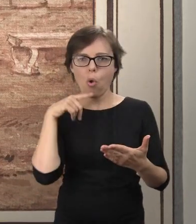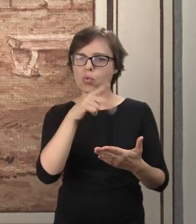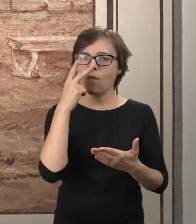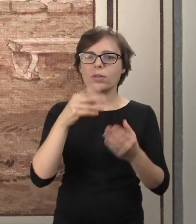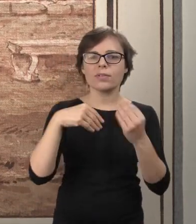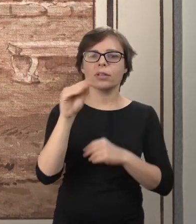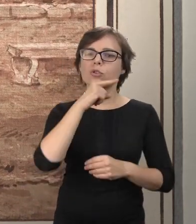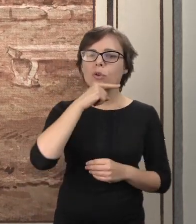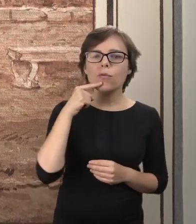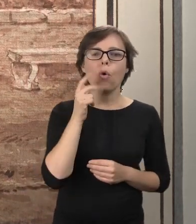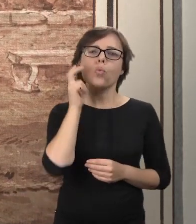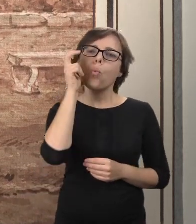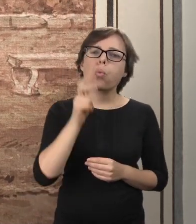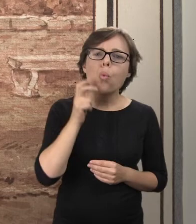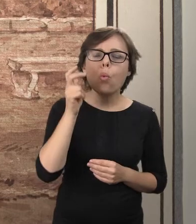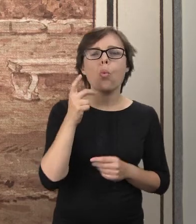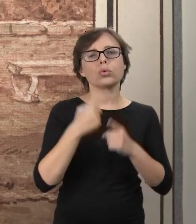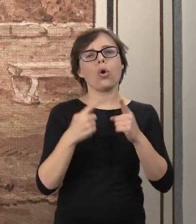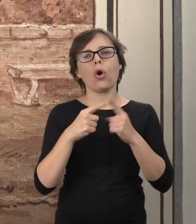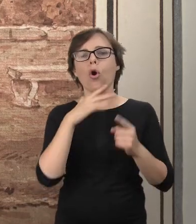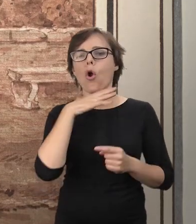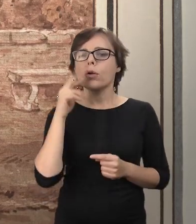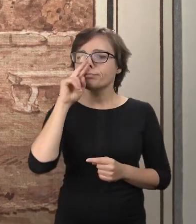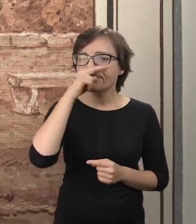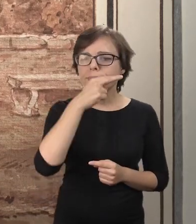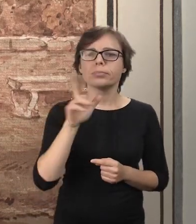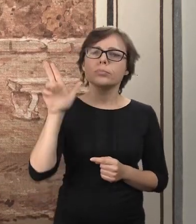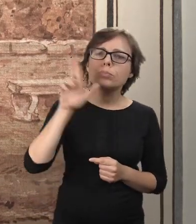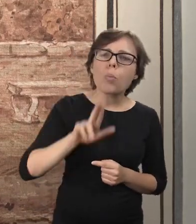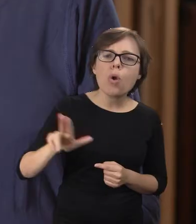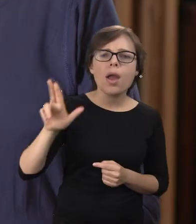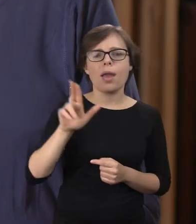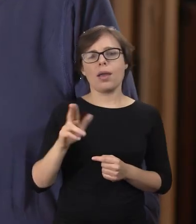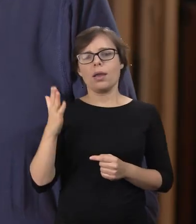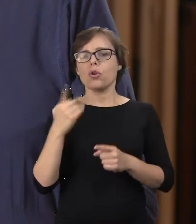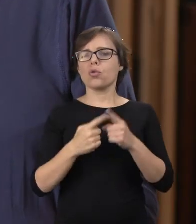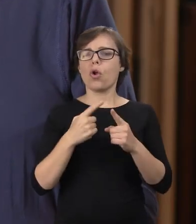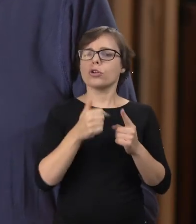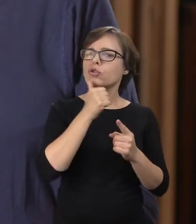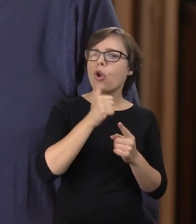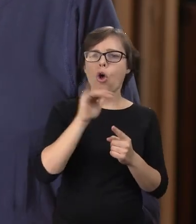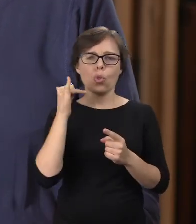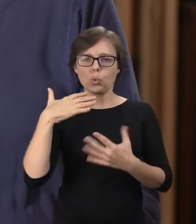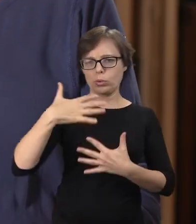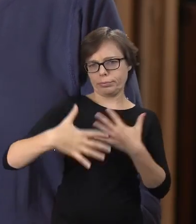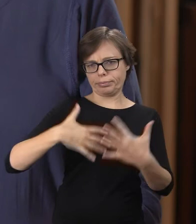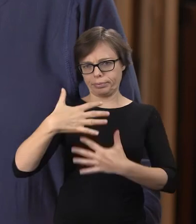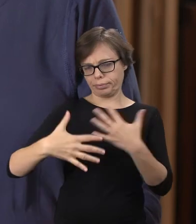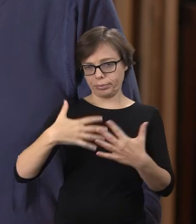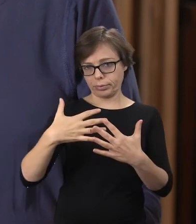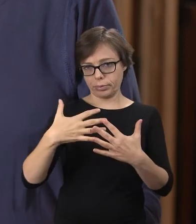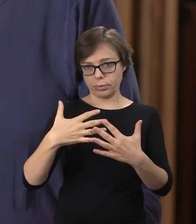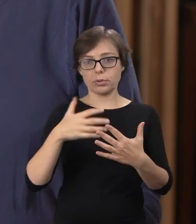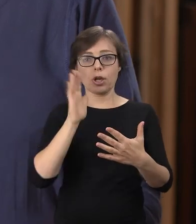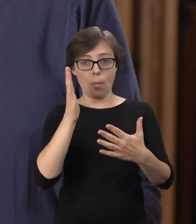dominantą czerwieni, różów, takich barw rdzawych, błękitów, czegoś na pograniczu zieleni i żółci.